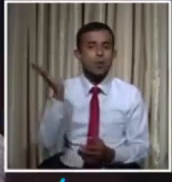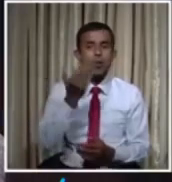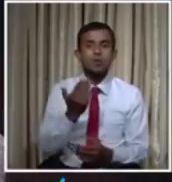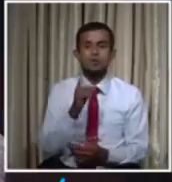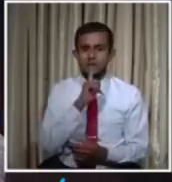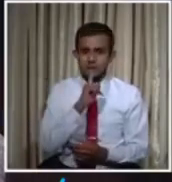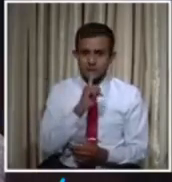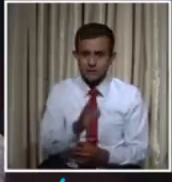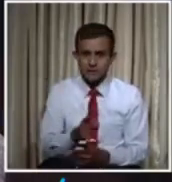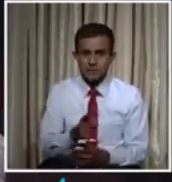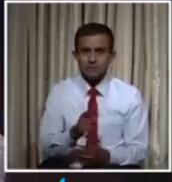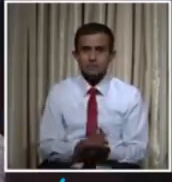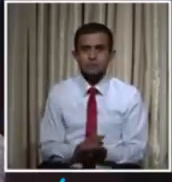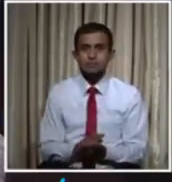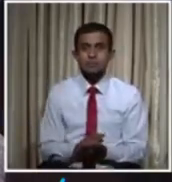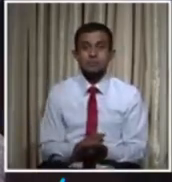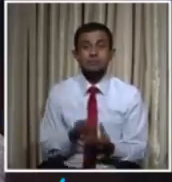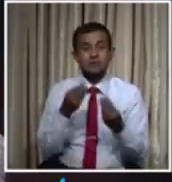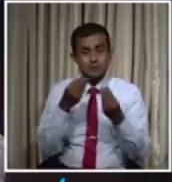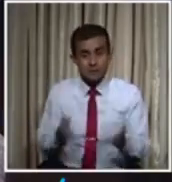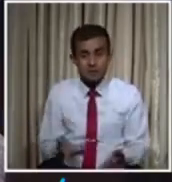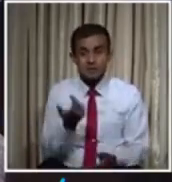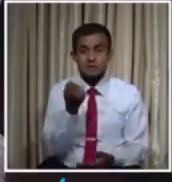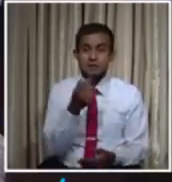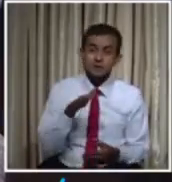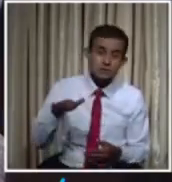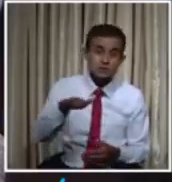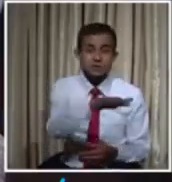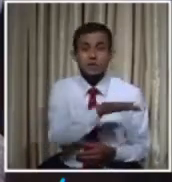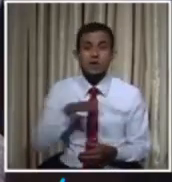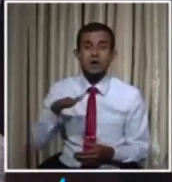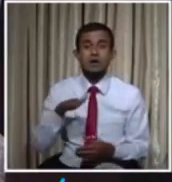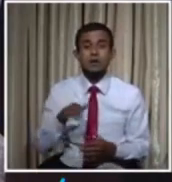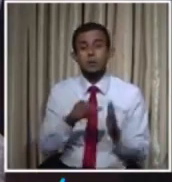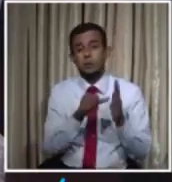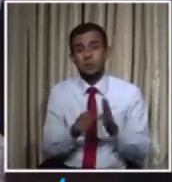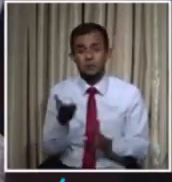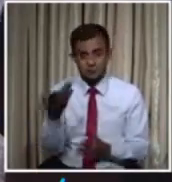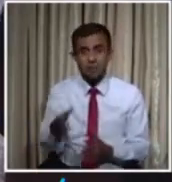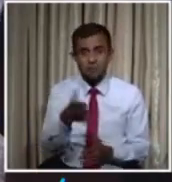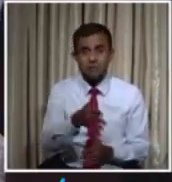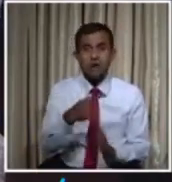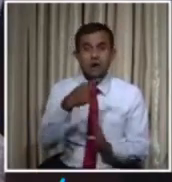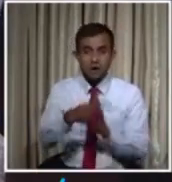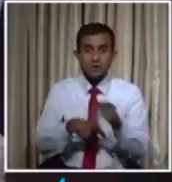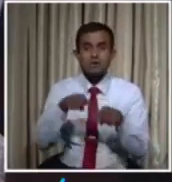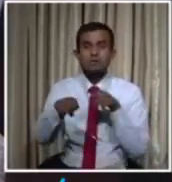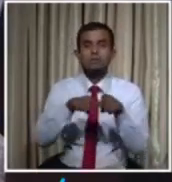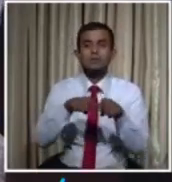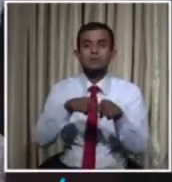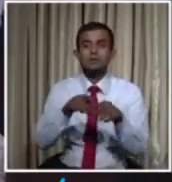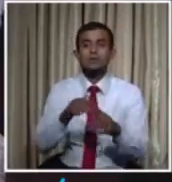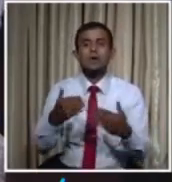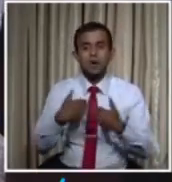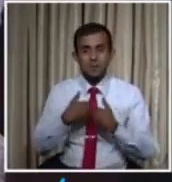ප්‍රාර්ථනාව මේ රැටි තිබෙන ආර්ථික සමාජීය අගහ දෙන්න. රටක් හැටියට